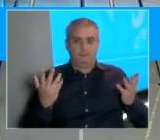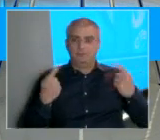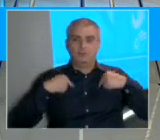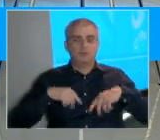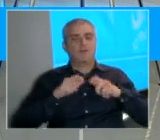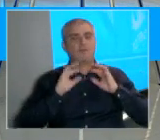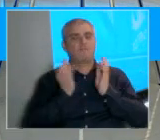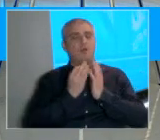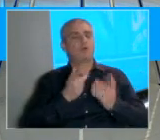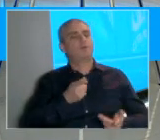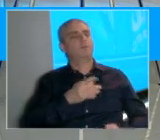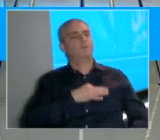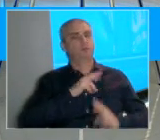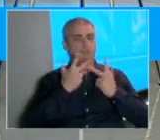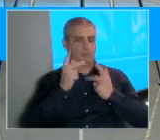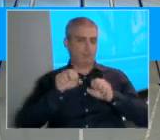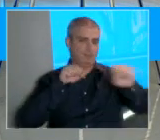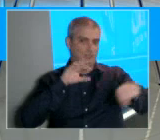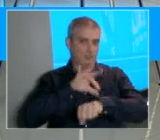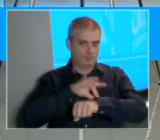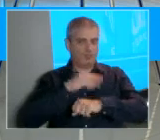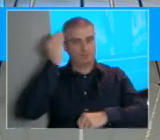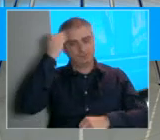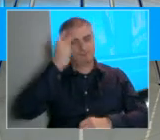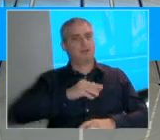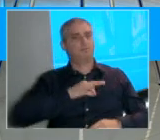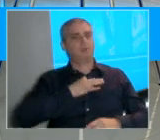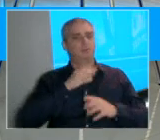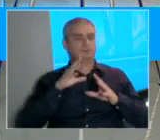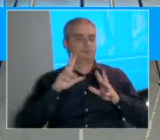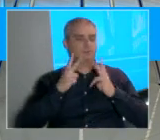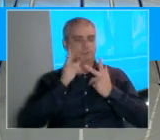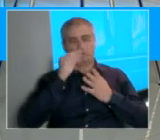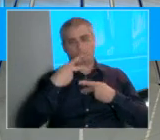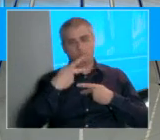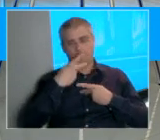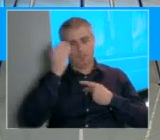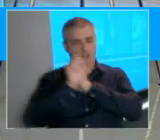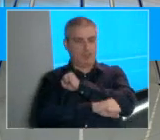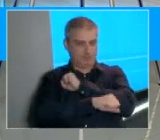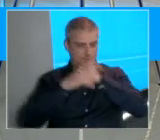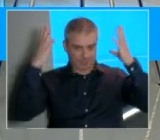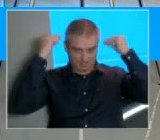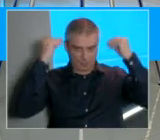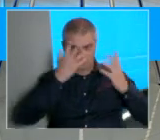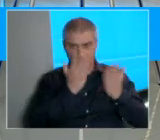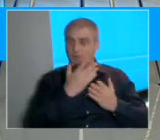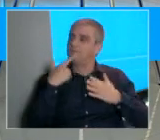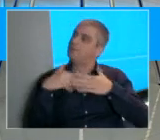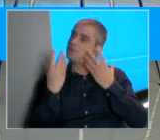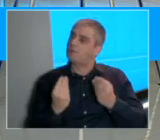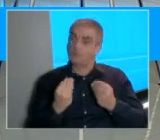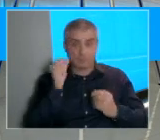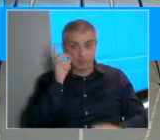ראש פורום בריאות הציבור של ההסתדרות הרפואית בישראל, ראש בית הספר לבריאות הציבור באוניברסיטת בן גוריון בנגב, שלום. היי, בוקר